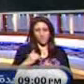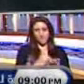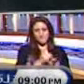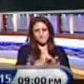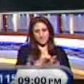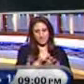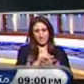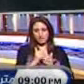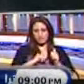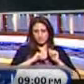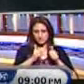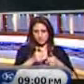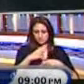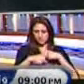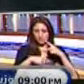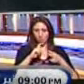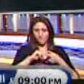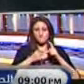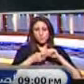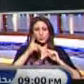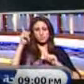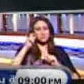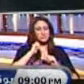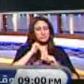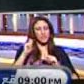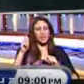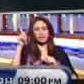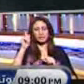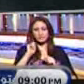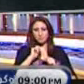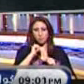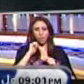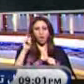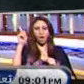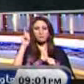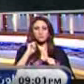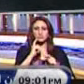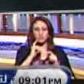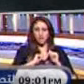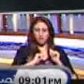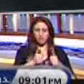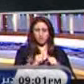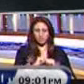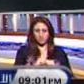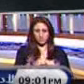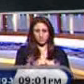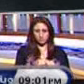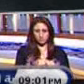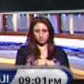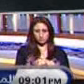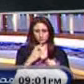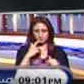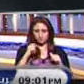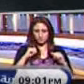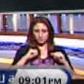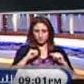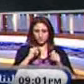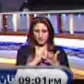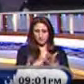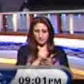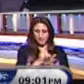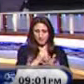يعني مدارس لم يستجب للمبادرة فيها، في كل مدرسة اعداد لا تساوي اصابع اليد الواحدة يعني. ناس لسه